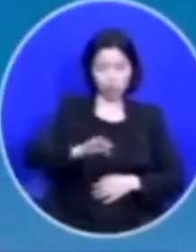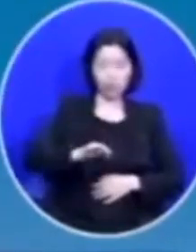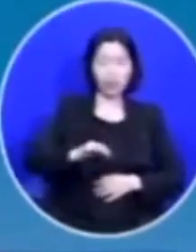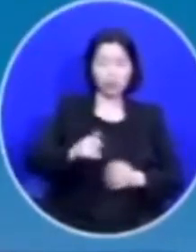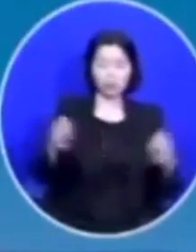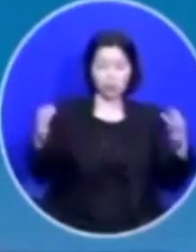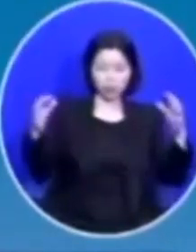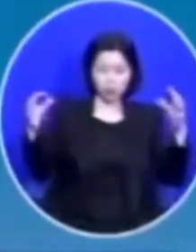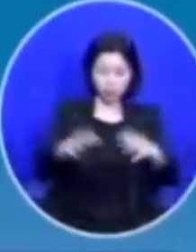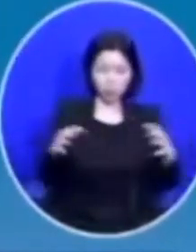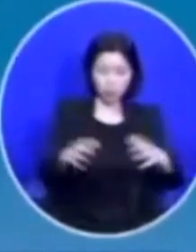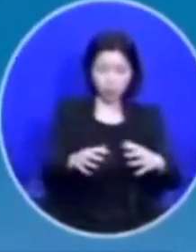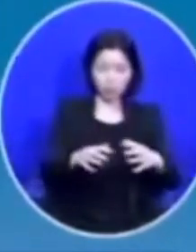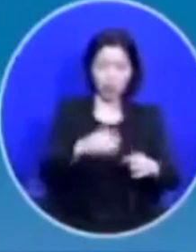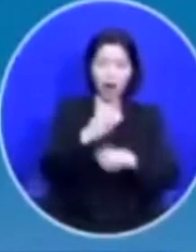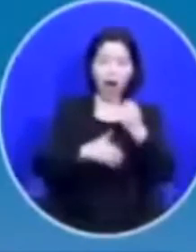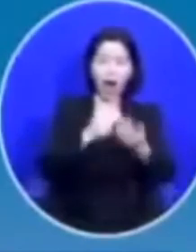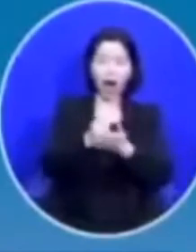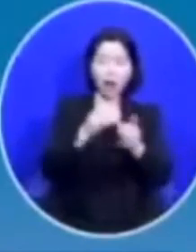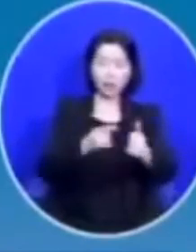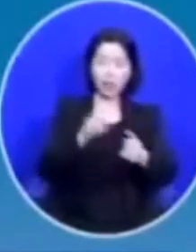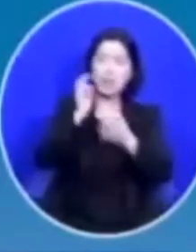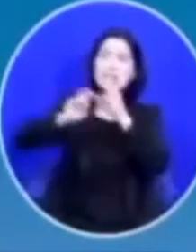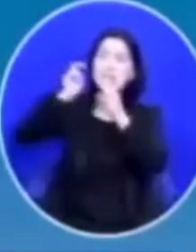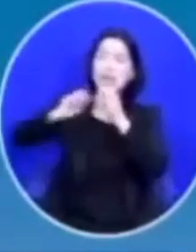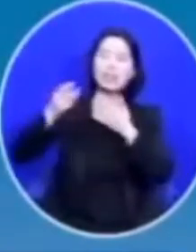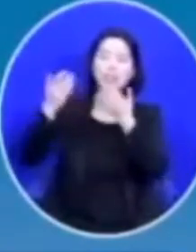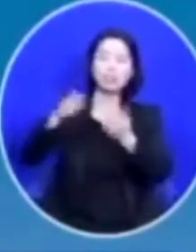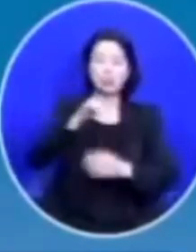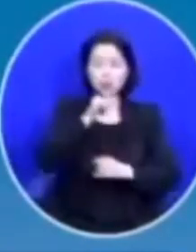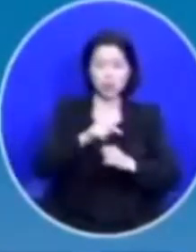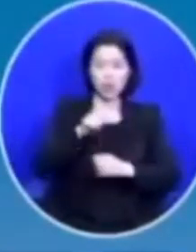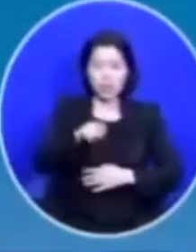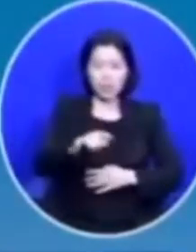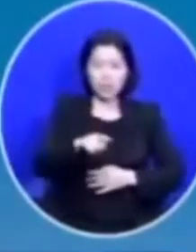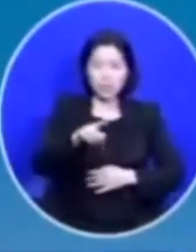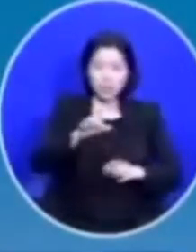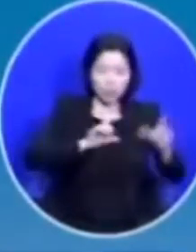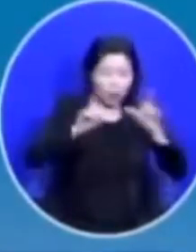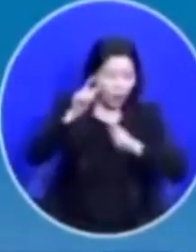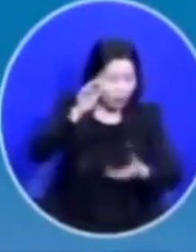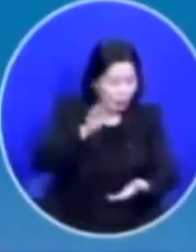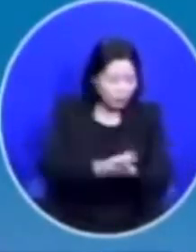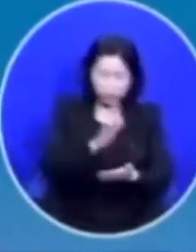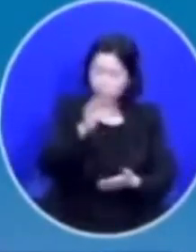하나님 앞에 찬양을 드리고 있었어요 그 열기를 뭐 대단했습니다